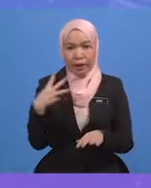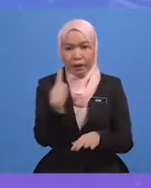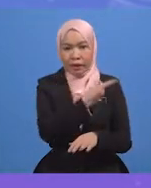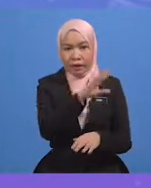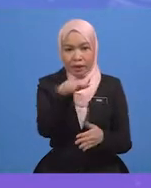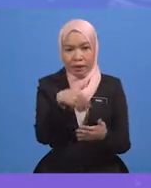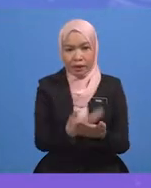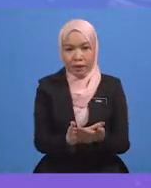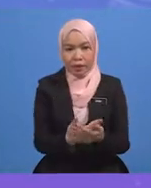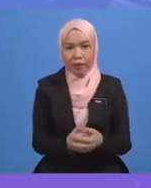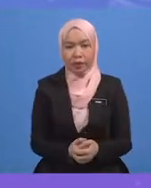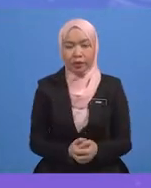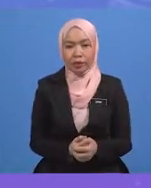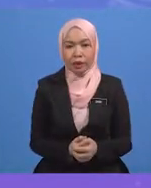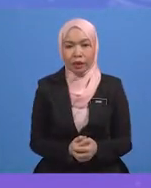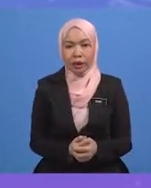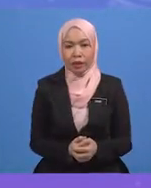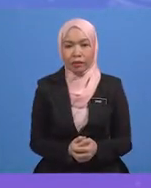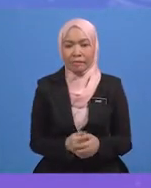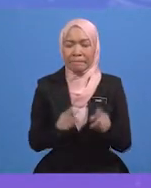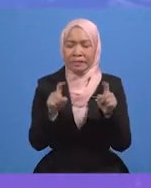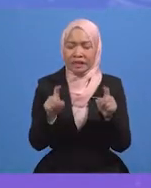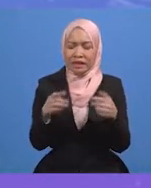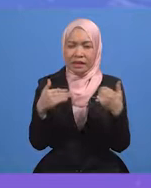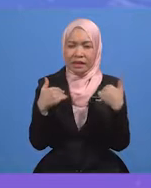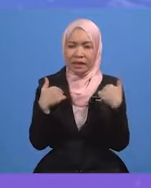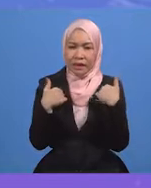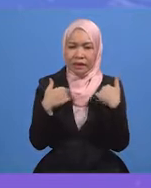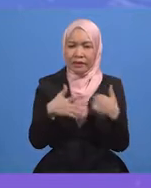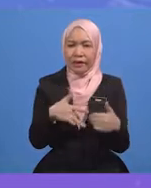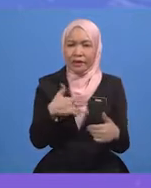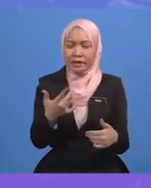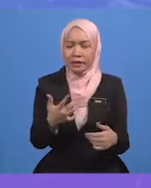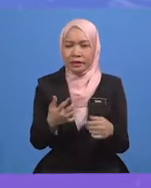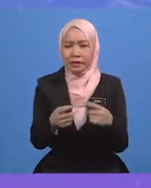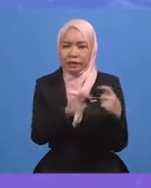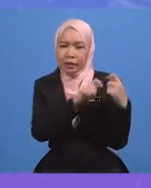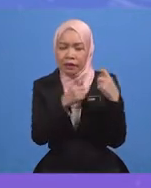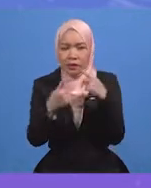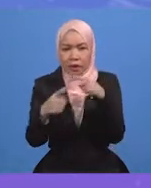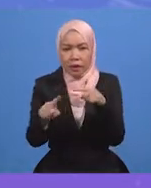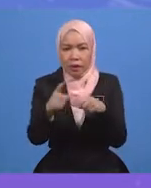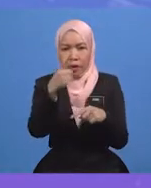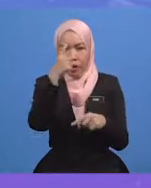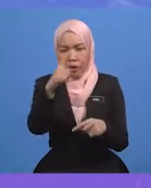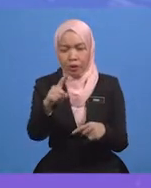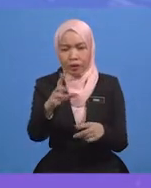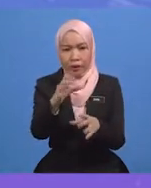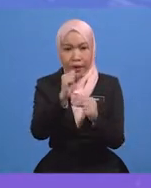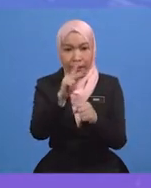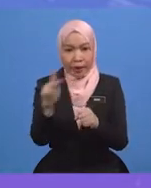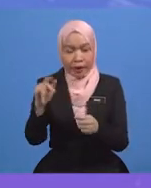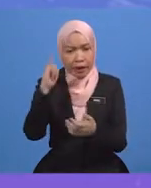murid-murid bahawa kita sewajarnya mempunyai nilai sivik bertanggungjawab untuk menuntut